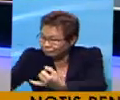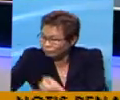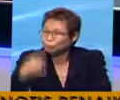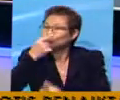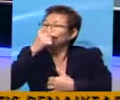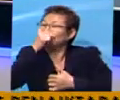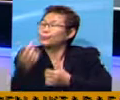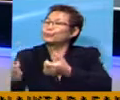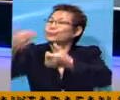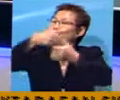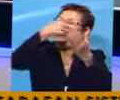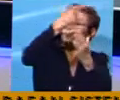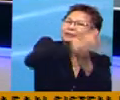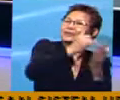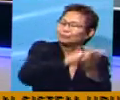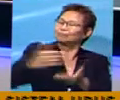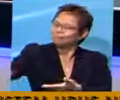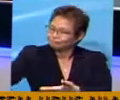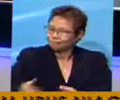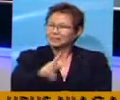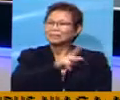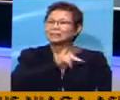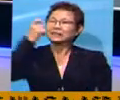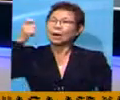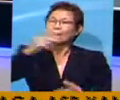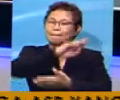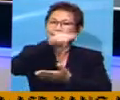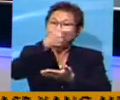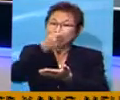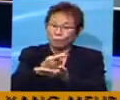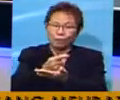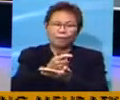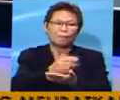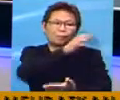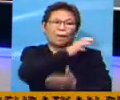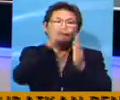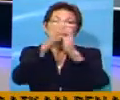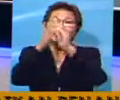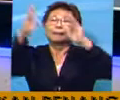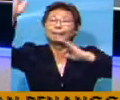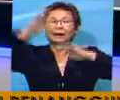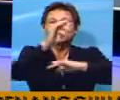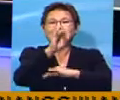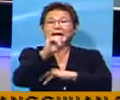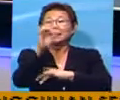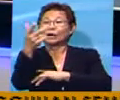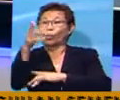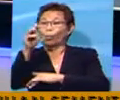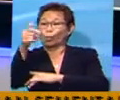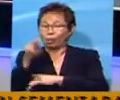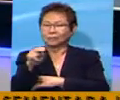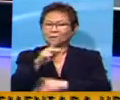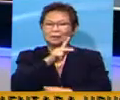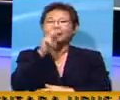berminat untuk menyertai projek itu menurut ketua setiausaha perbendaharaan yang juga pengerusi Bandar Malaysia Tan Sri Irwan serriar Abdullah